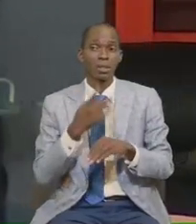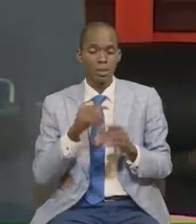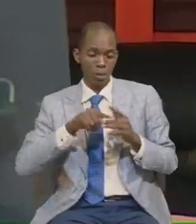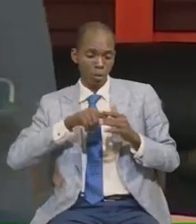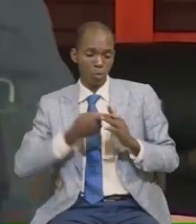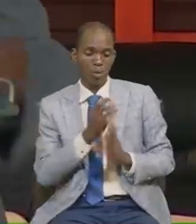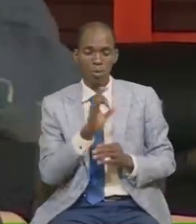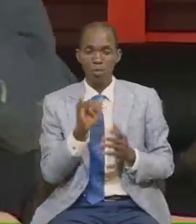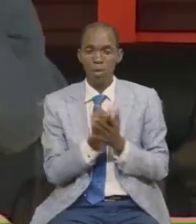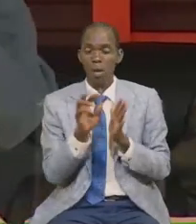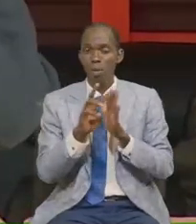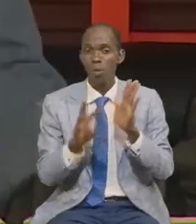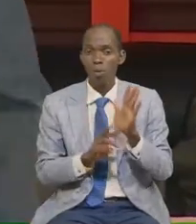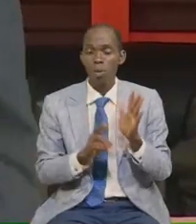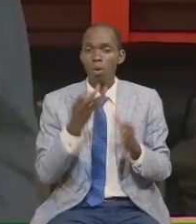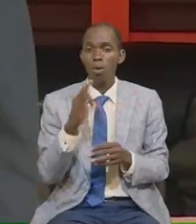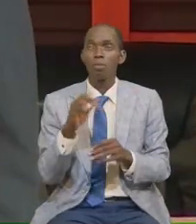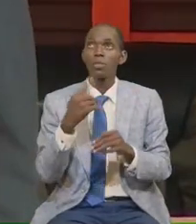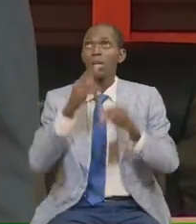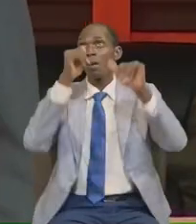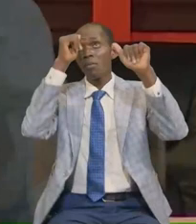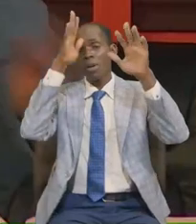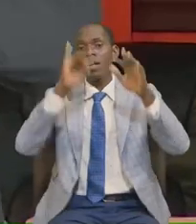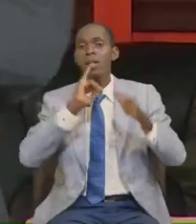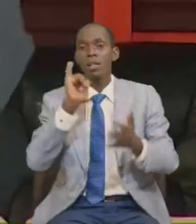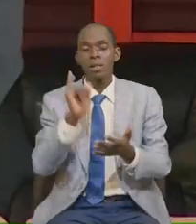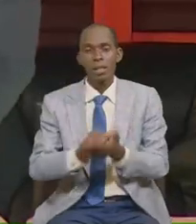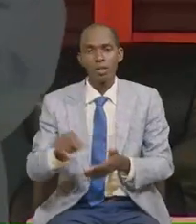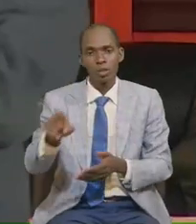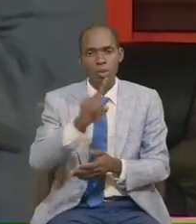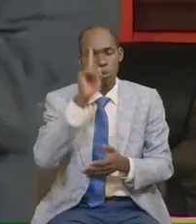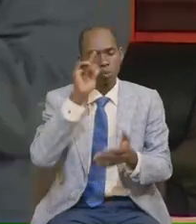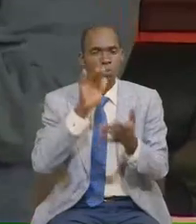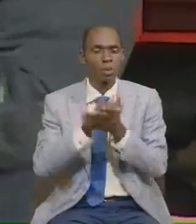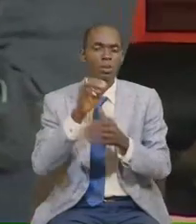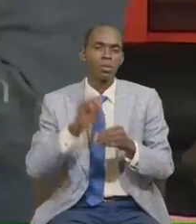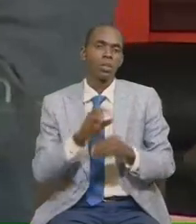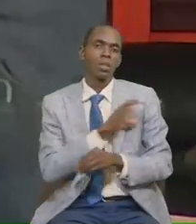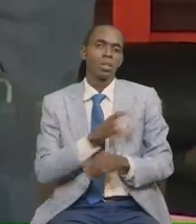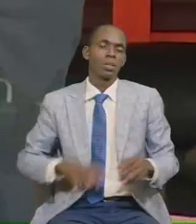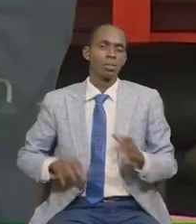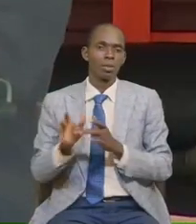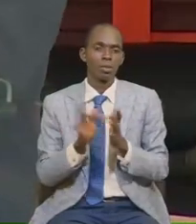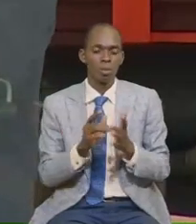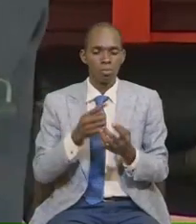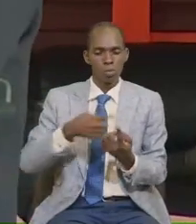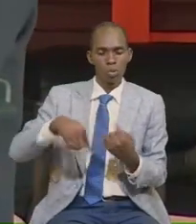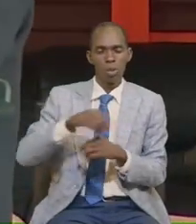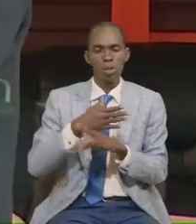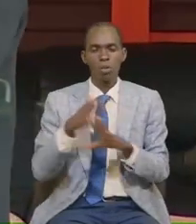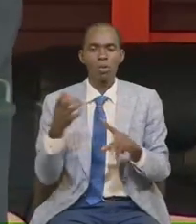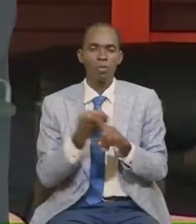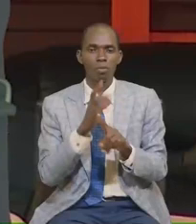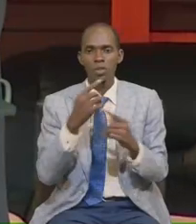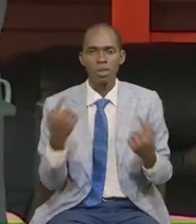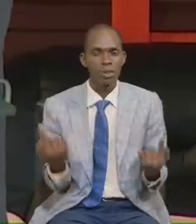du Père, c'est de croire au Seigneur Jésus-Christ. Tu te détournes du péché. Tu te détournes du